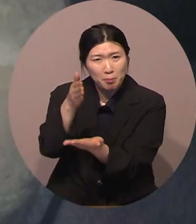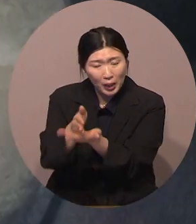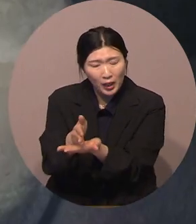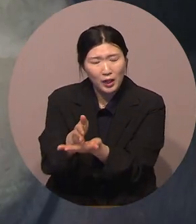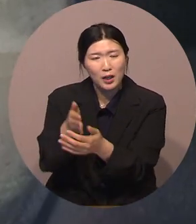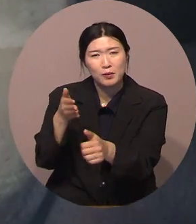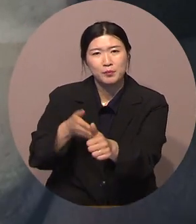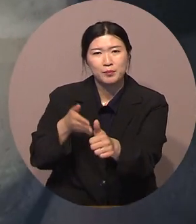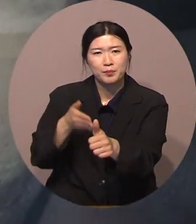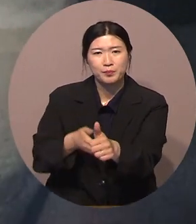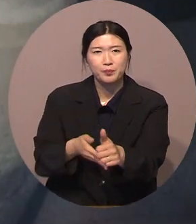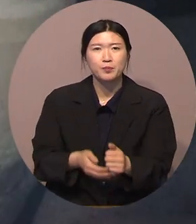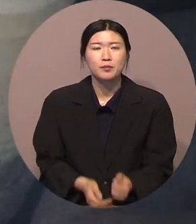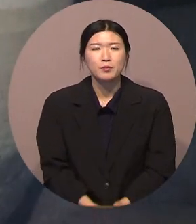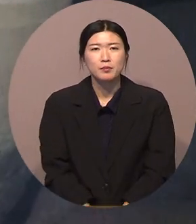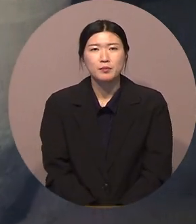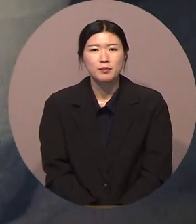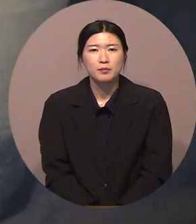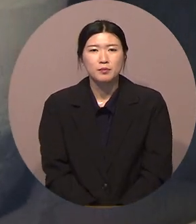안 된다고